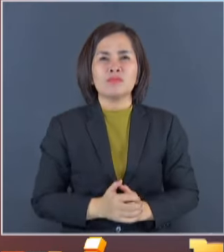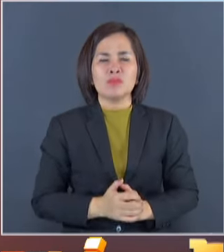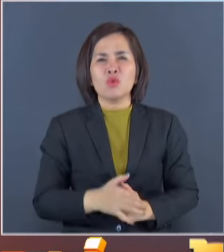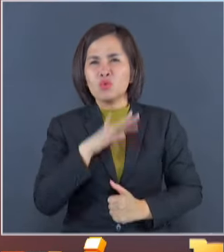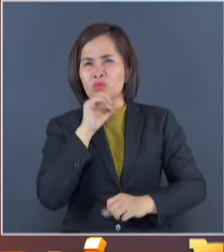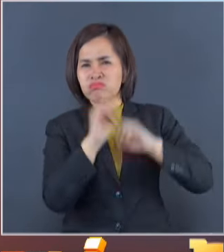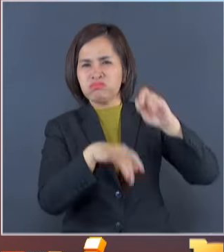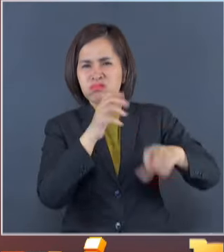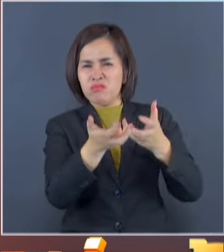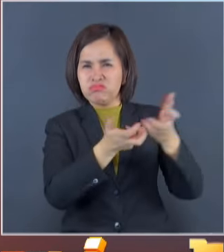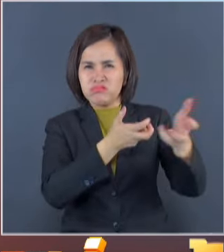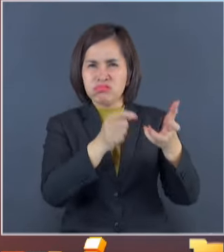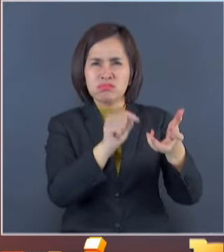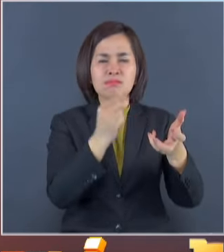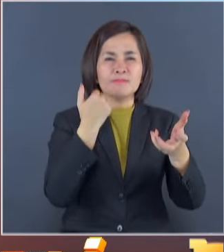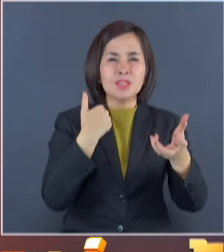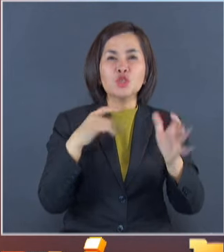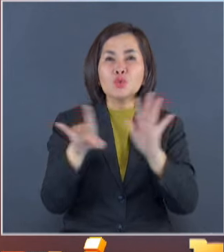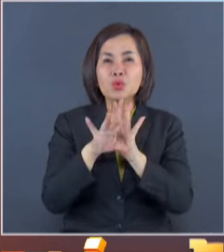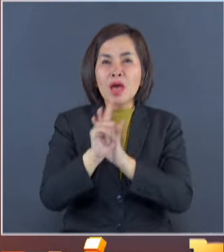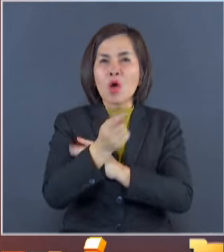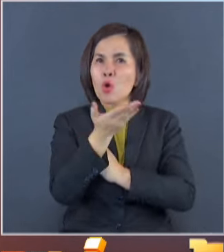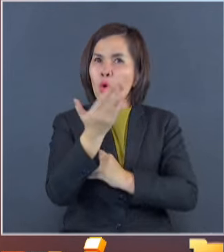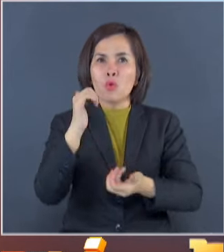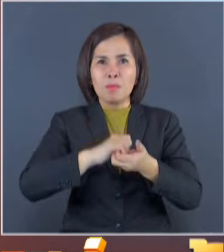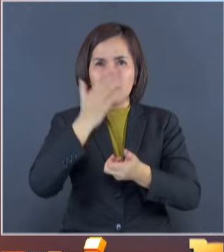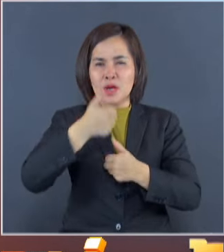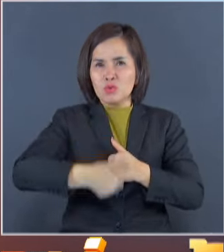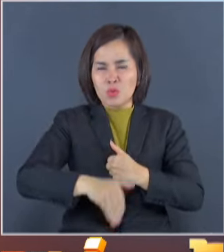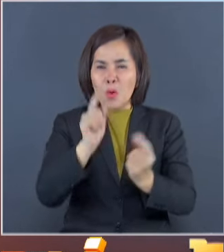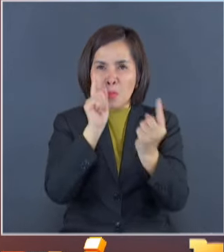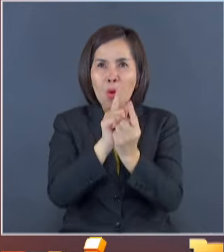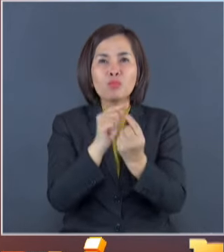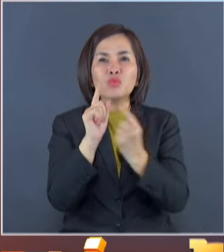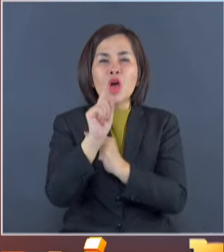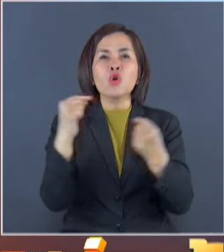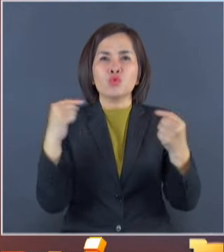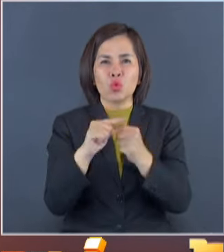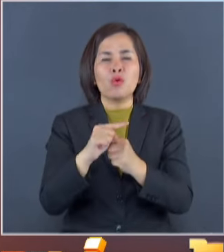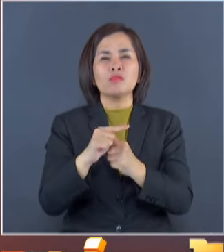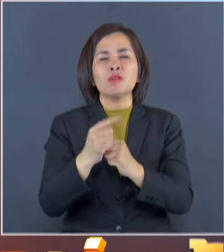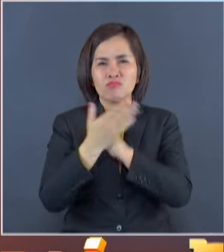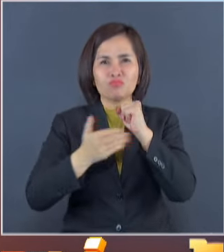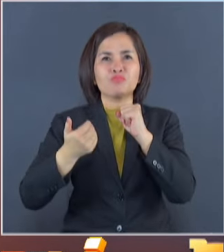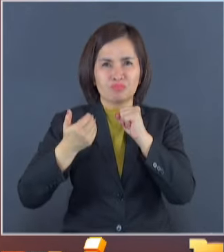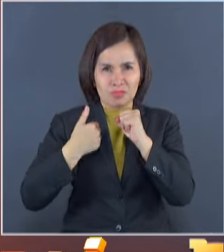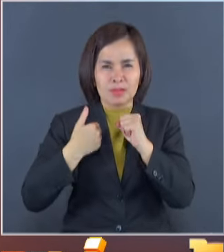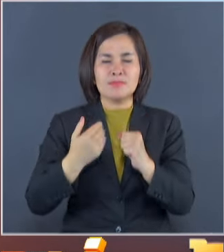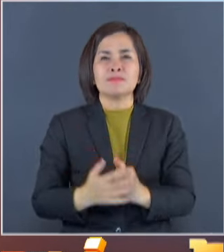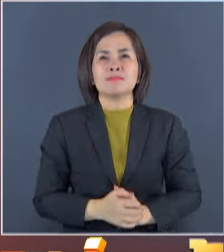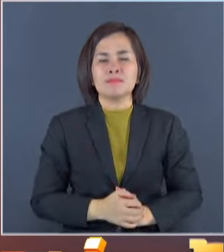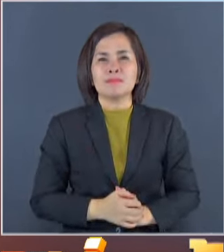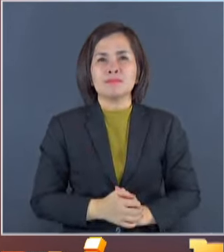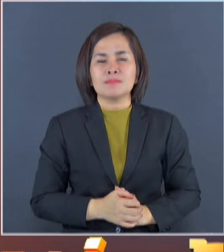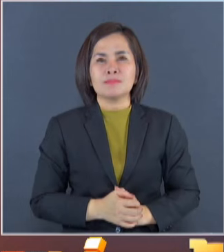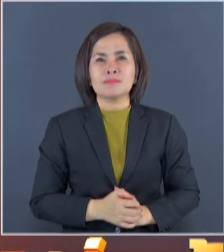ขยงขยะกันเลยอ่ะ ใช่ค่ะเจ้าหน้าที่ก็เลยจับตรวจปัสสาวะว่าเห็นไหมคะผลเป็นบวกจ้าสามเณร2รูปนะคะปรากฏว่าผลเป็นบวก